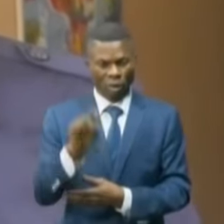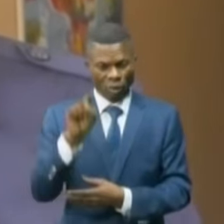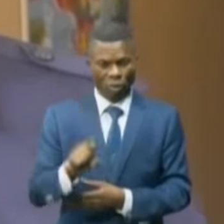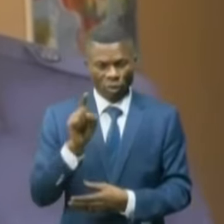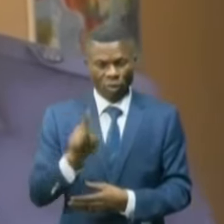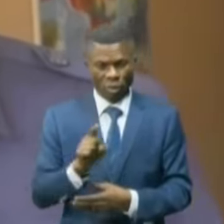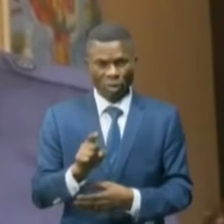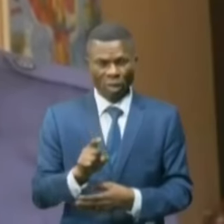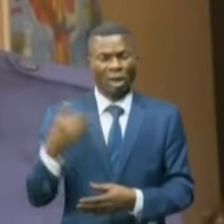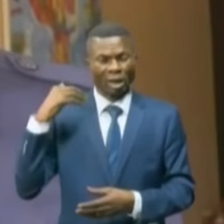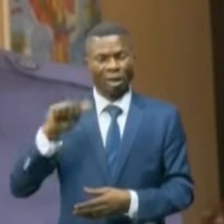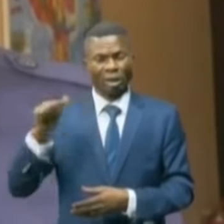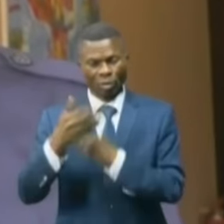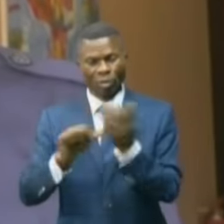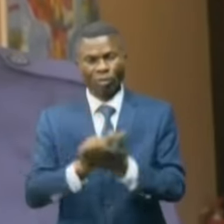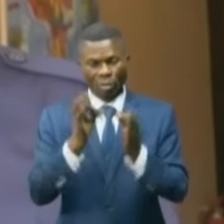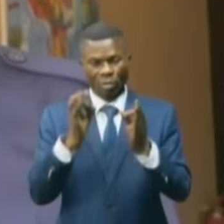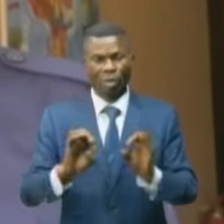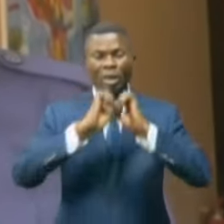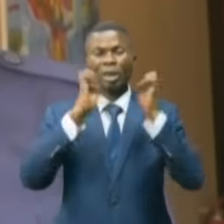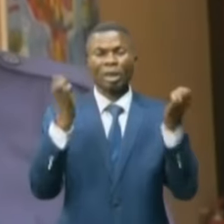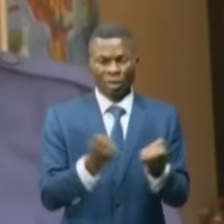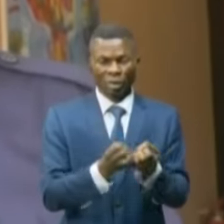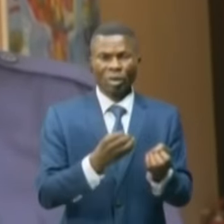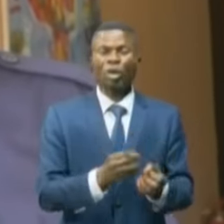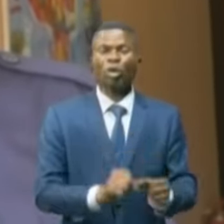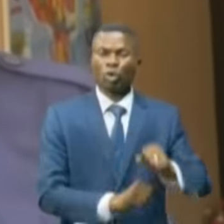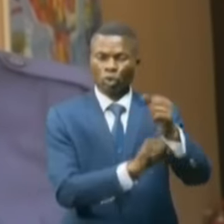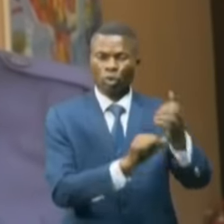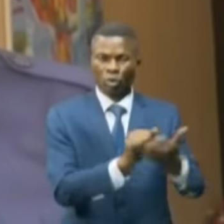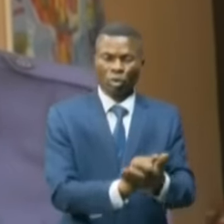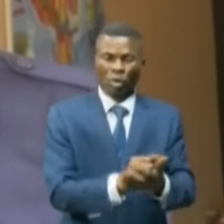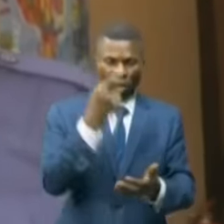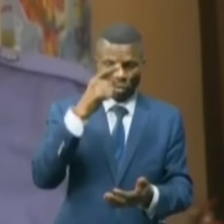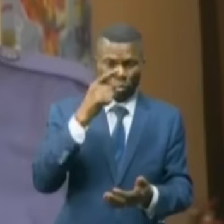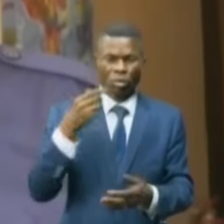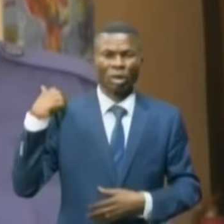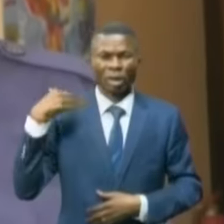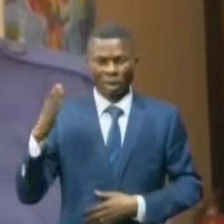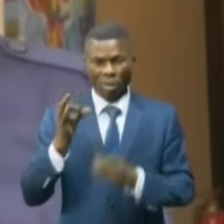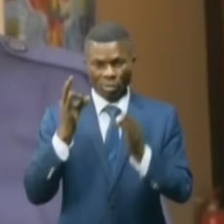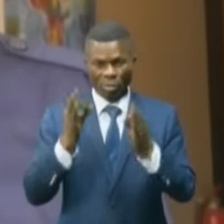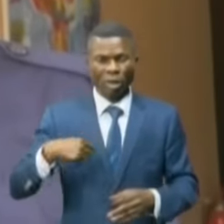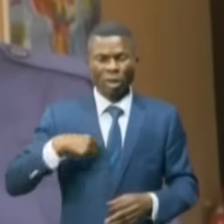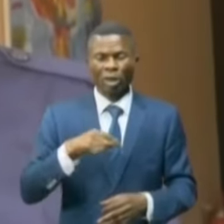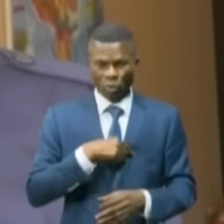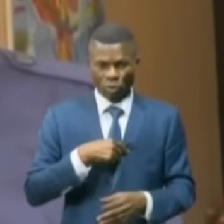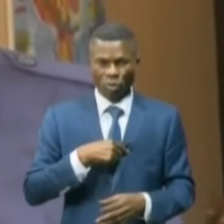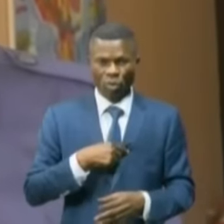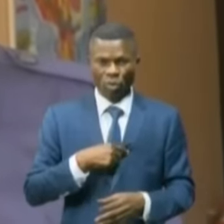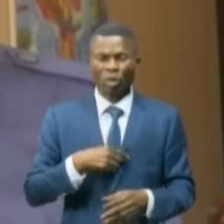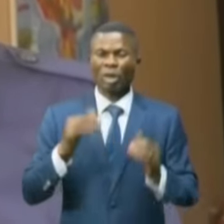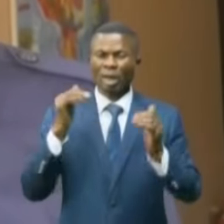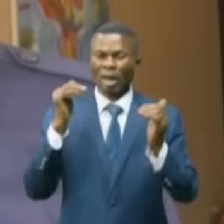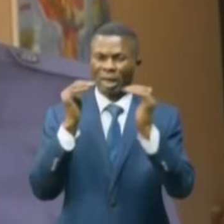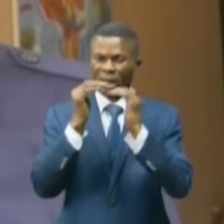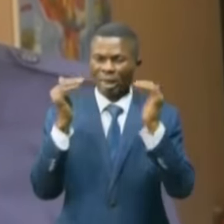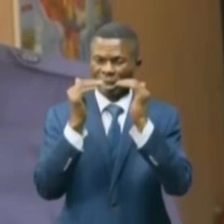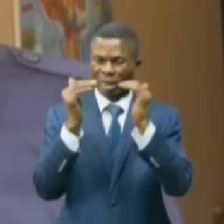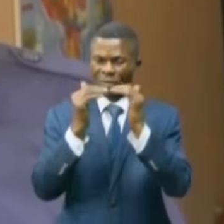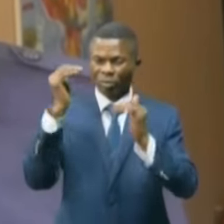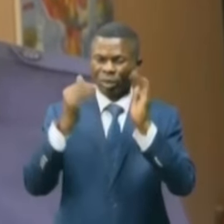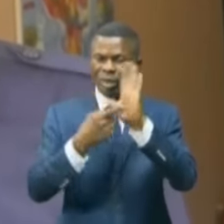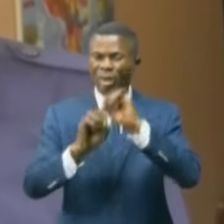être faites par l'État, mais les entreprises le font pour le compte de l'État. Nous devons arriver au même niveau de